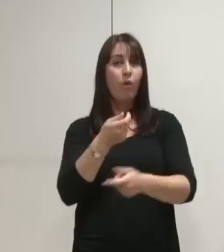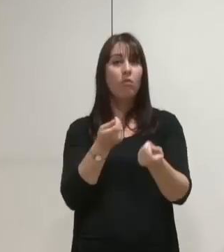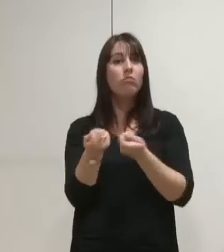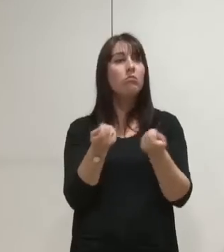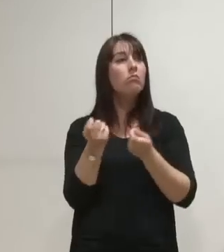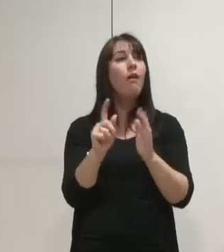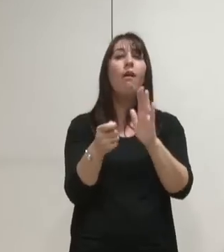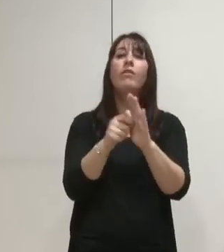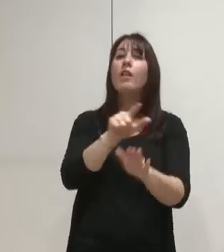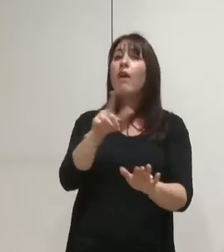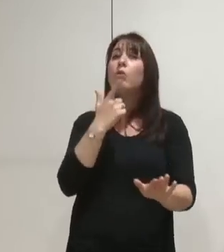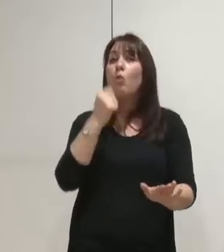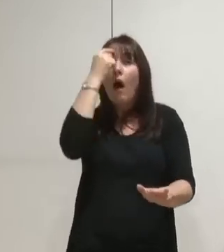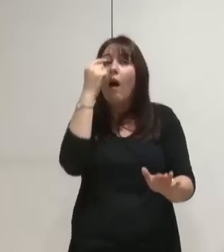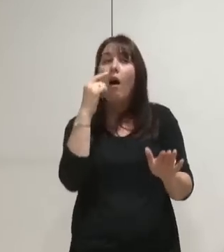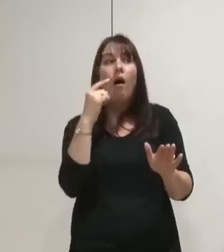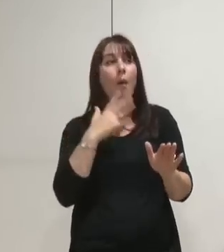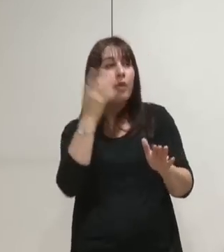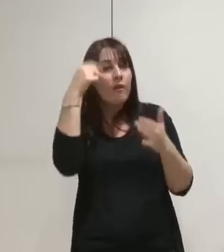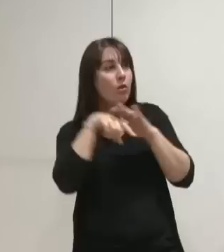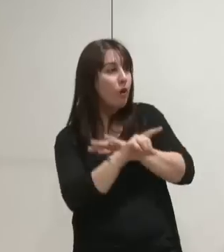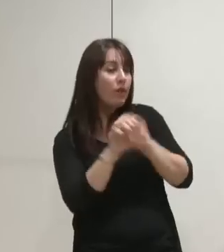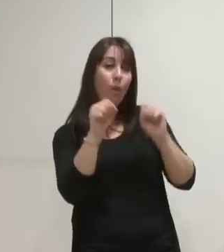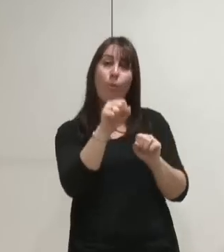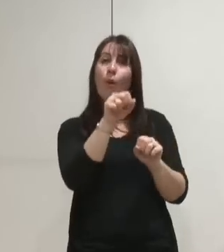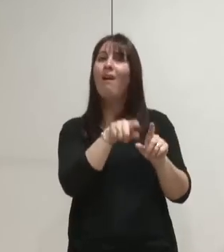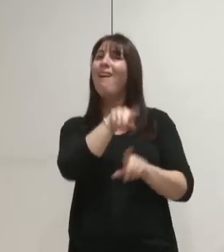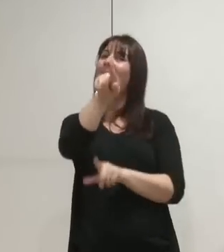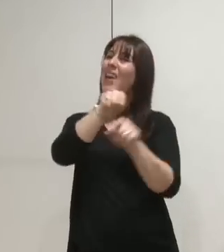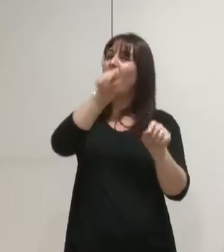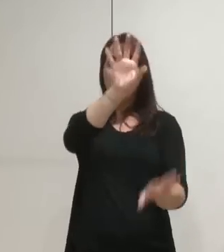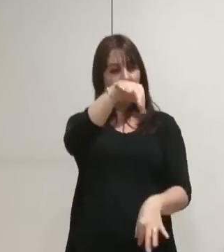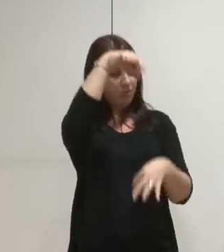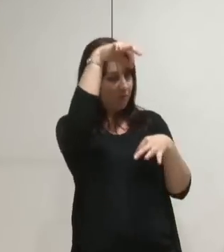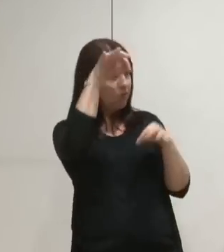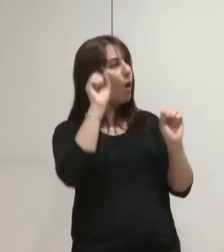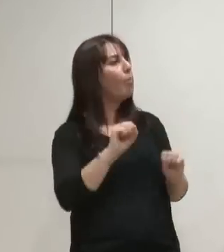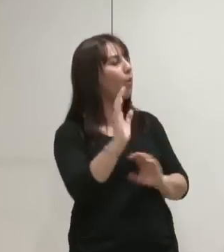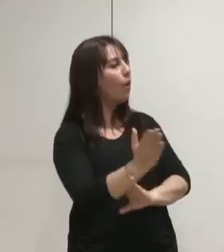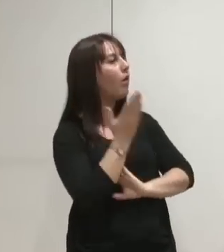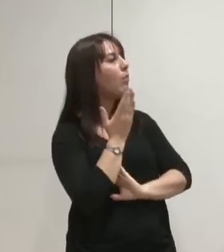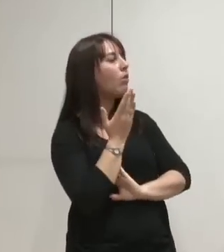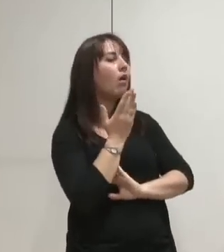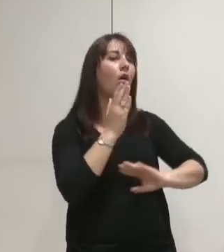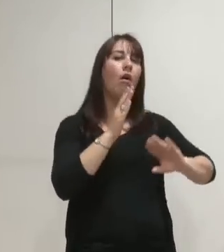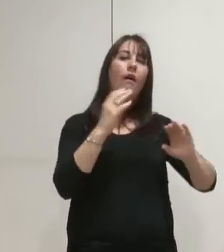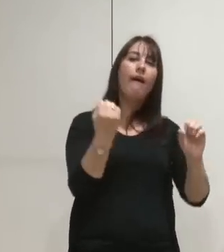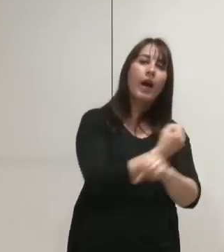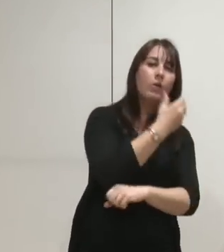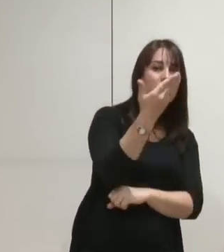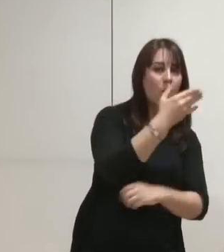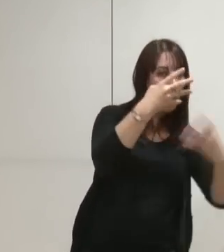juin vous allez pouvoir nous livrer cette évaluation de ce qui a fonctionné pas fonctionné